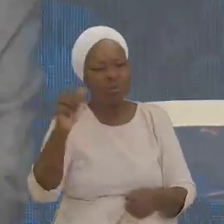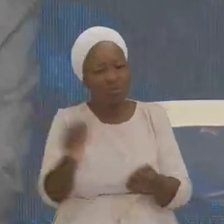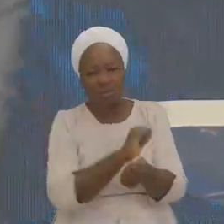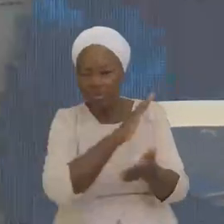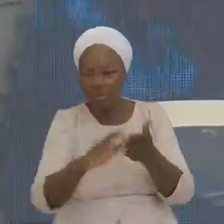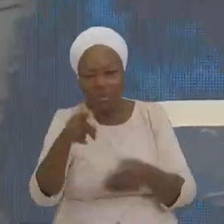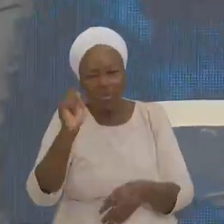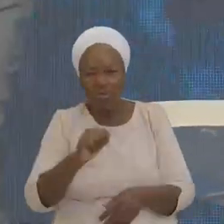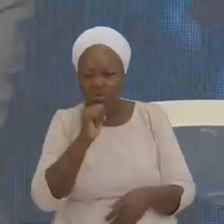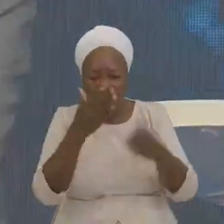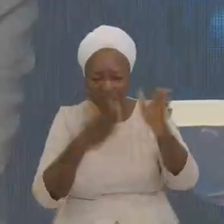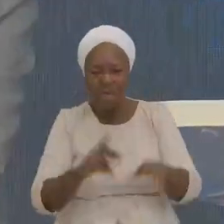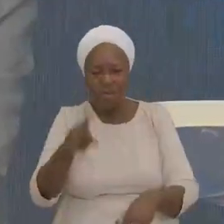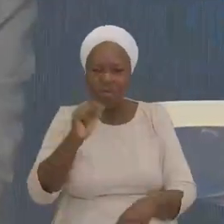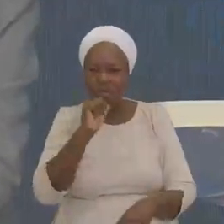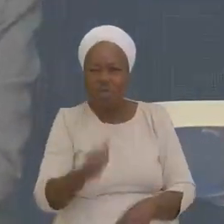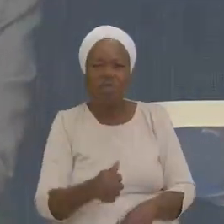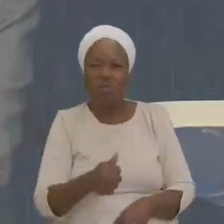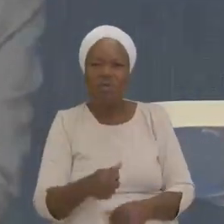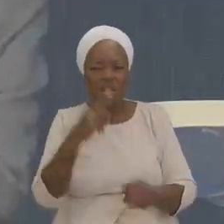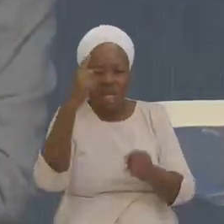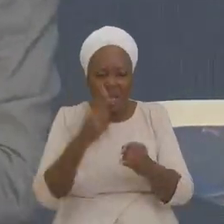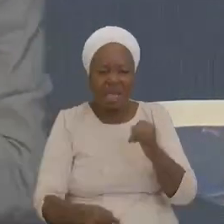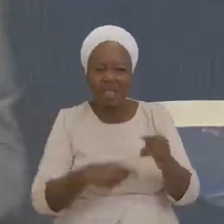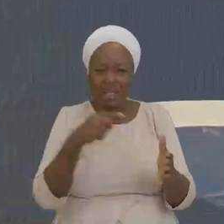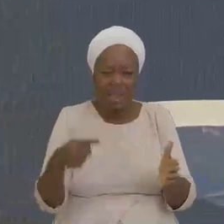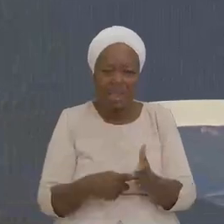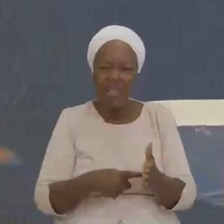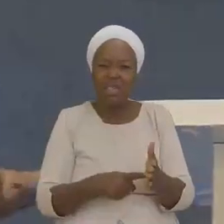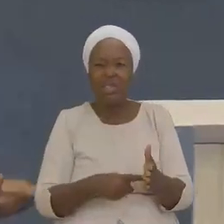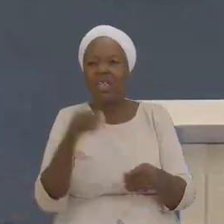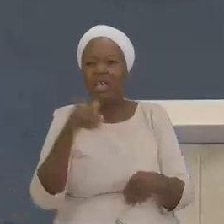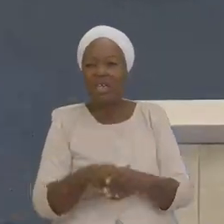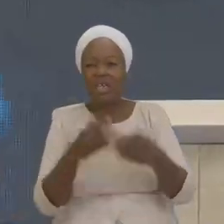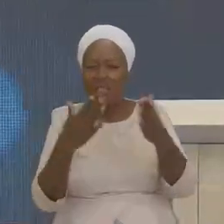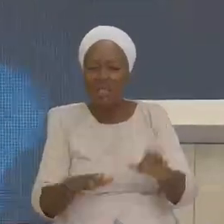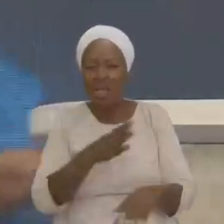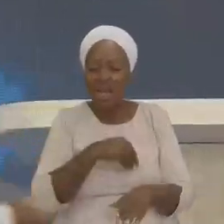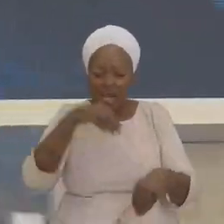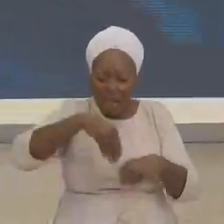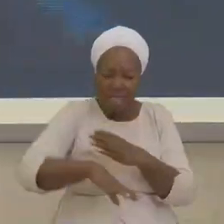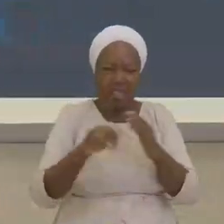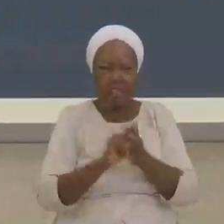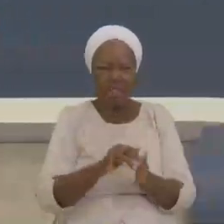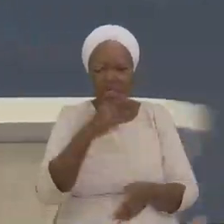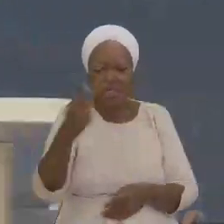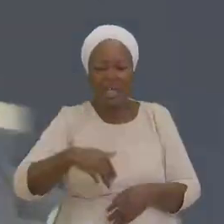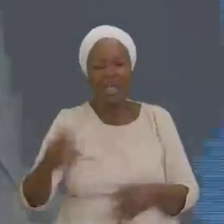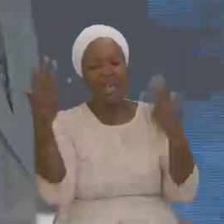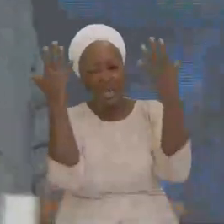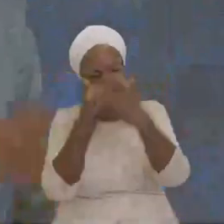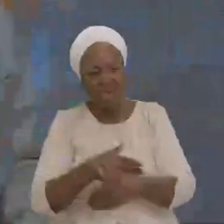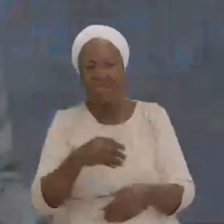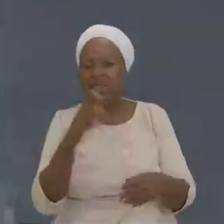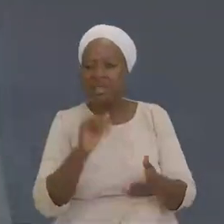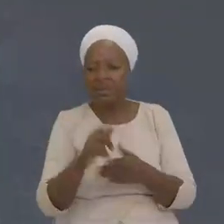dois pas périr. Tu ne dois pas finir. Ton éternité finir dans la mort éternelle, dans les ténèbres